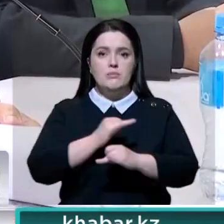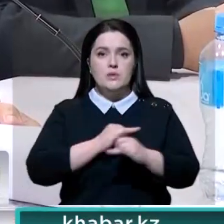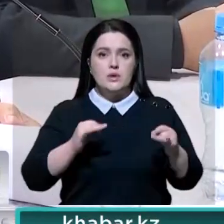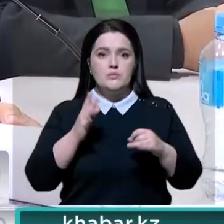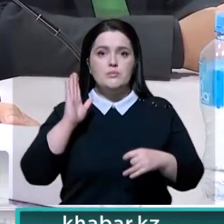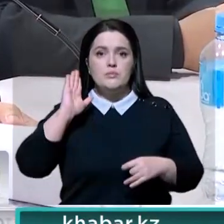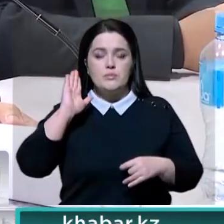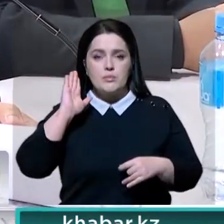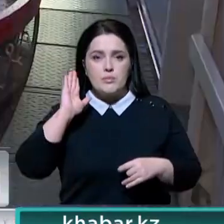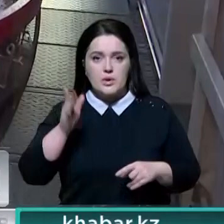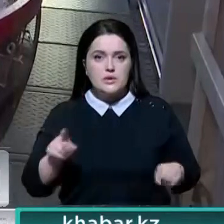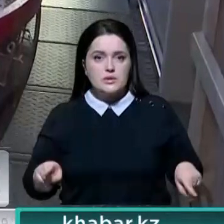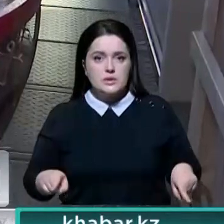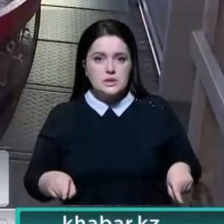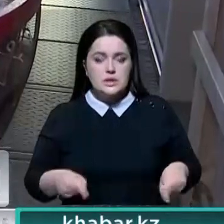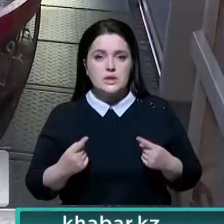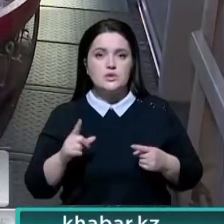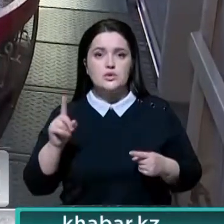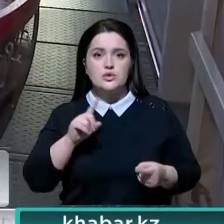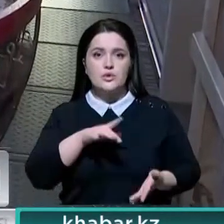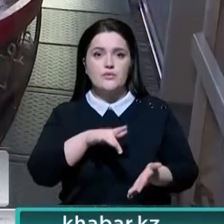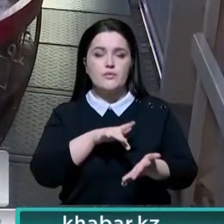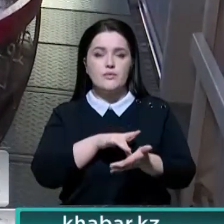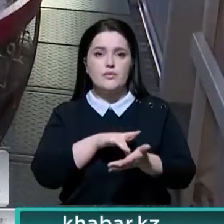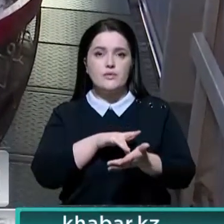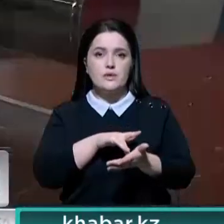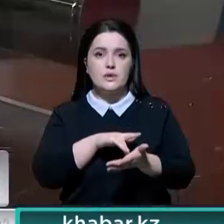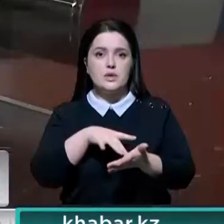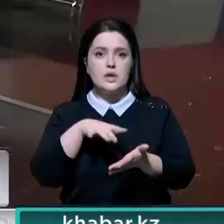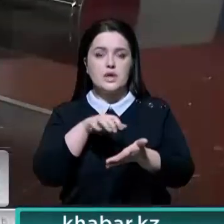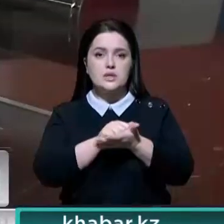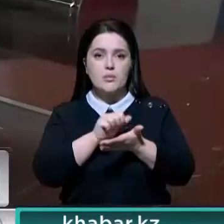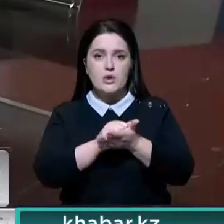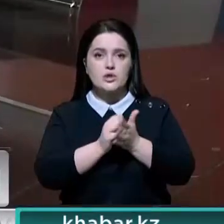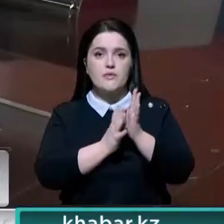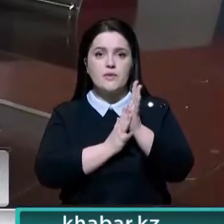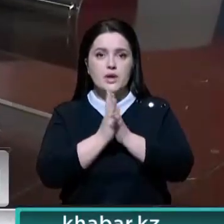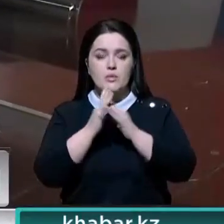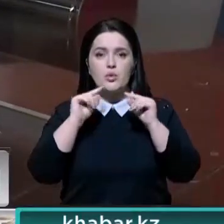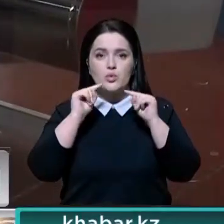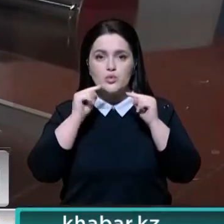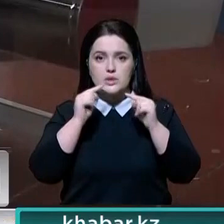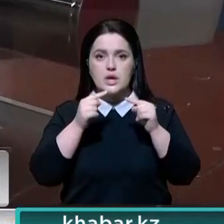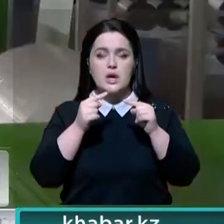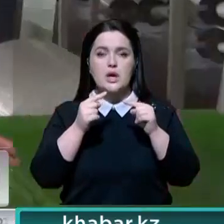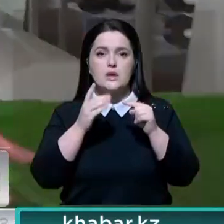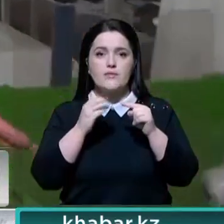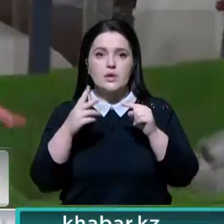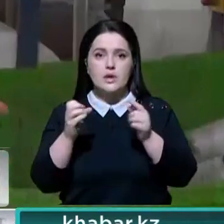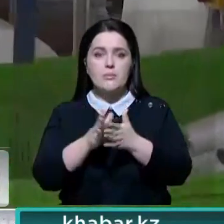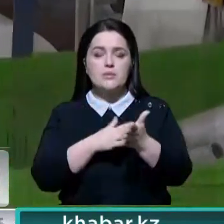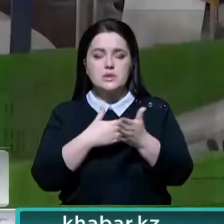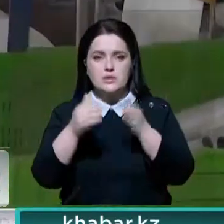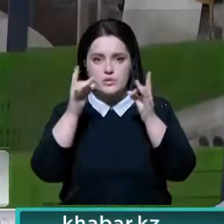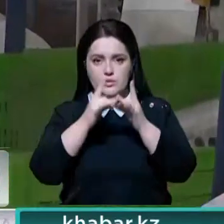Они обсудили перспективы развития предприятий. Я напомню, в регионе аграрии занимаются выращиванием кукурузы, сахарной свеклы